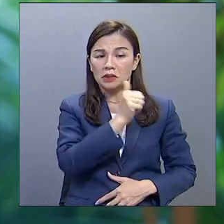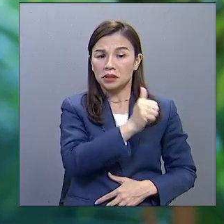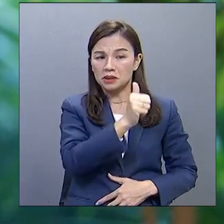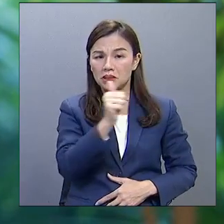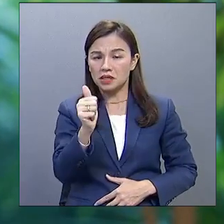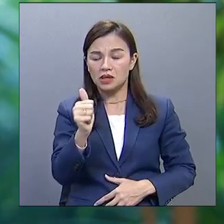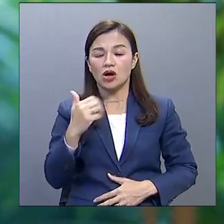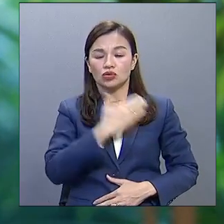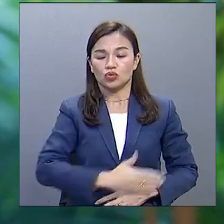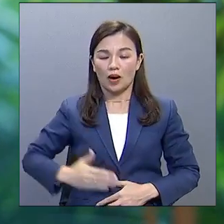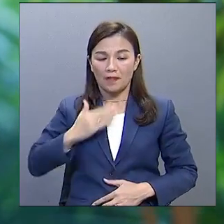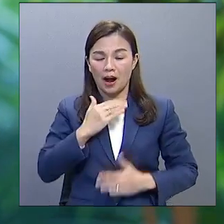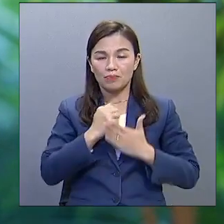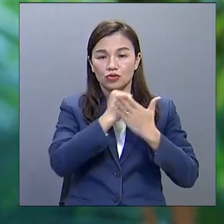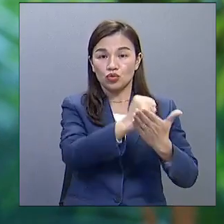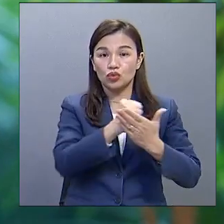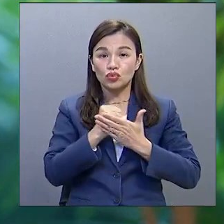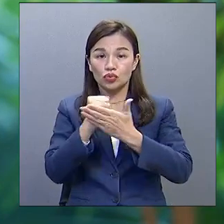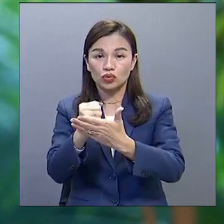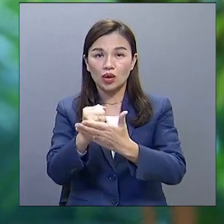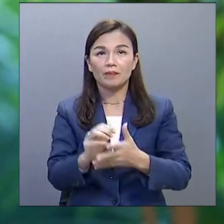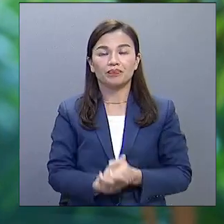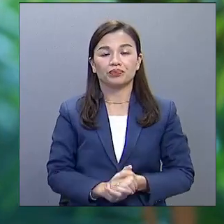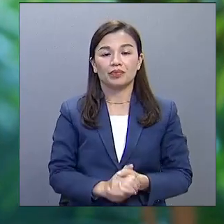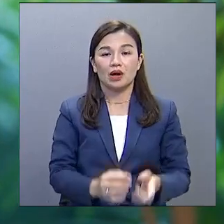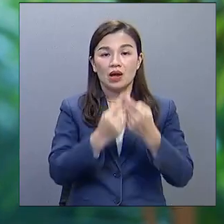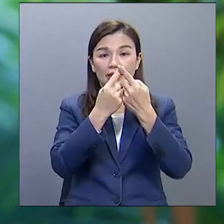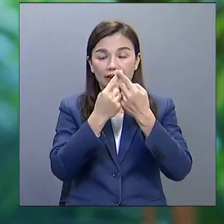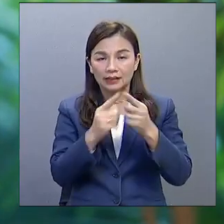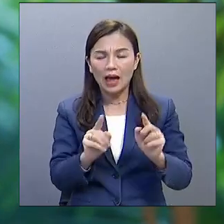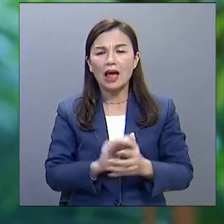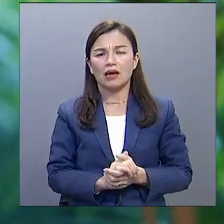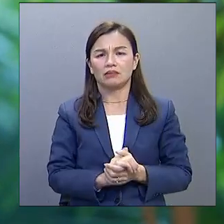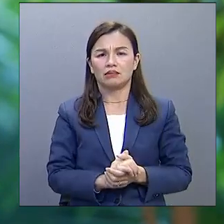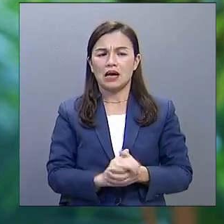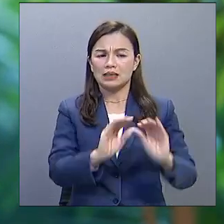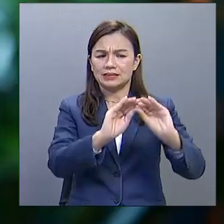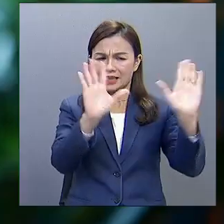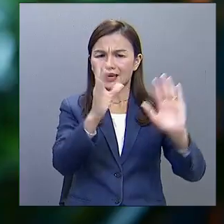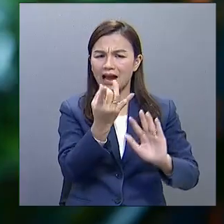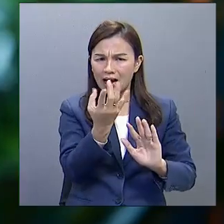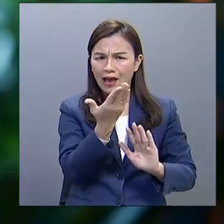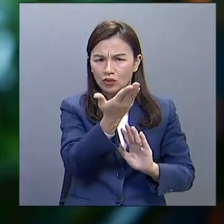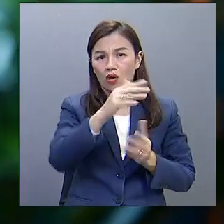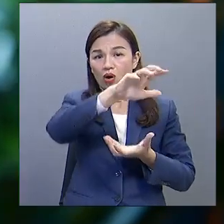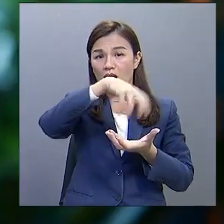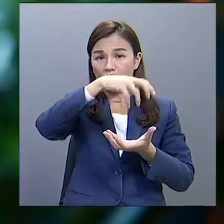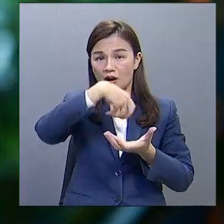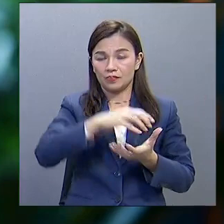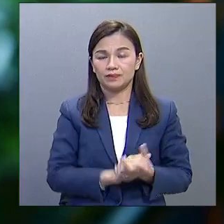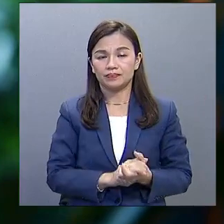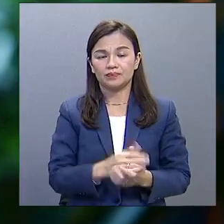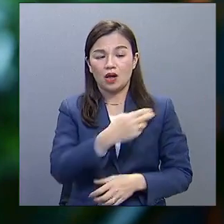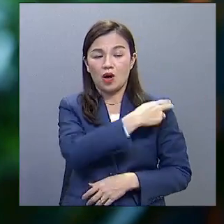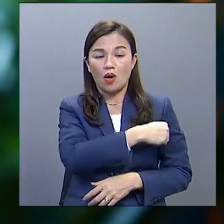พแต่เราไม่รู้ว่าผลที่ดีต่อสุขภาพนั้นเป็นยังไงมีตัวชี้วัดยังไงบ้างคะทางการแพทย์ จริงๆตัวชี้วัดทางการแพทย์นะค